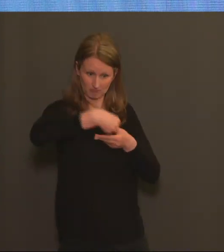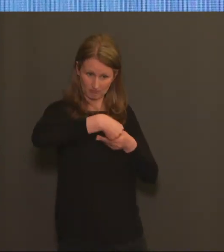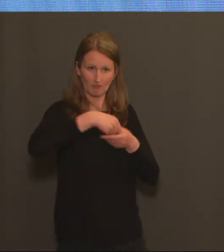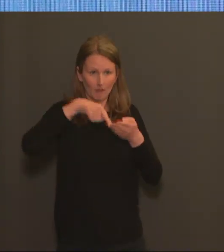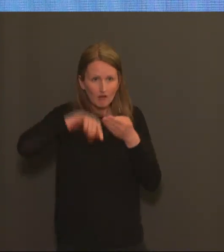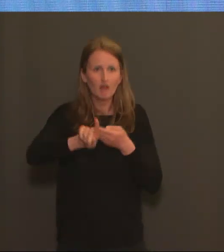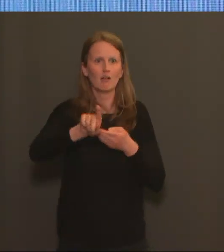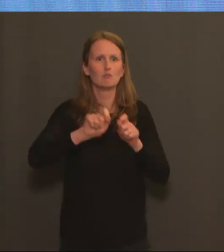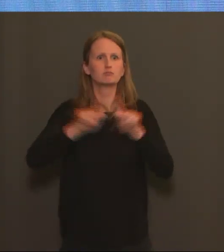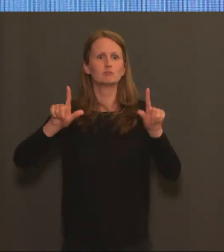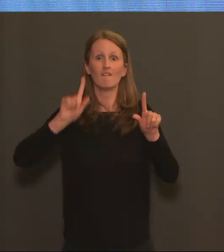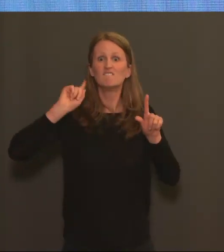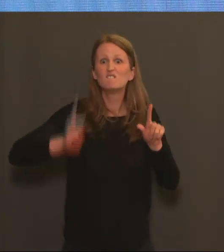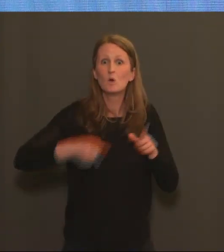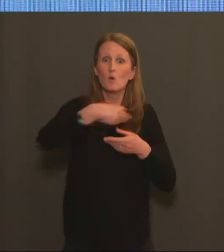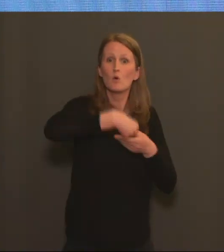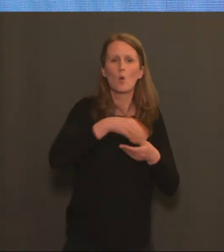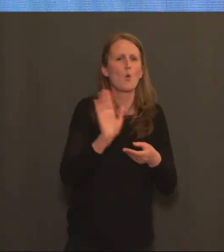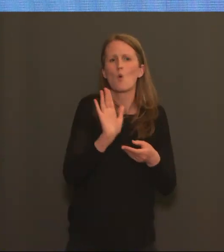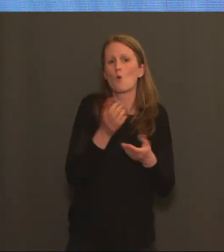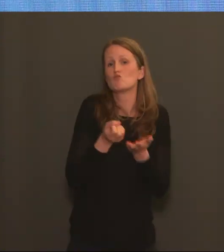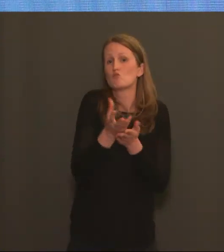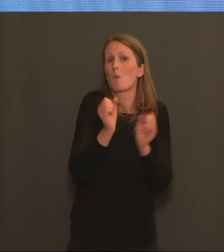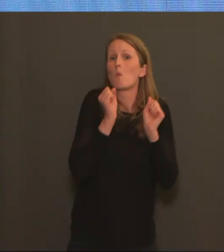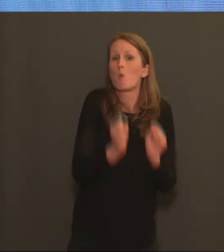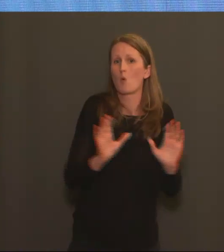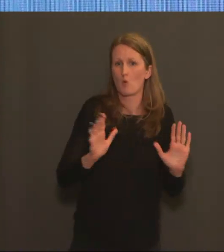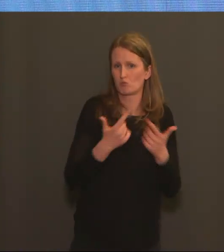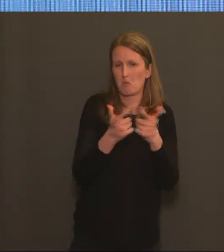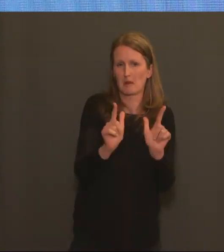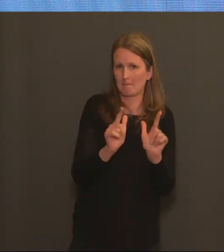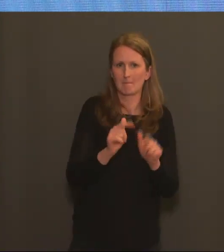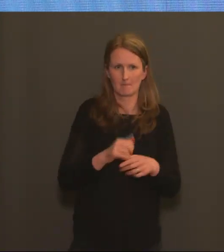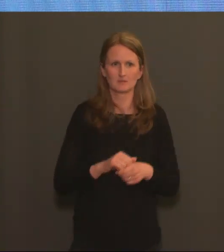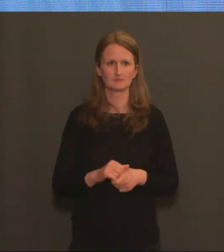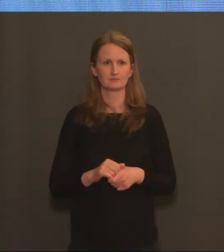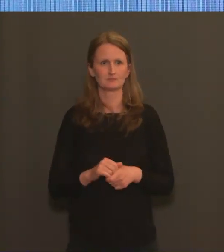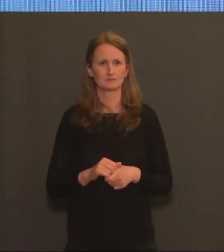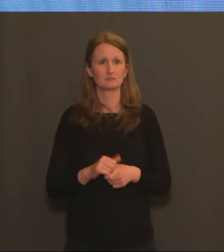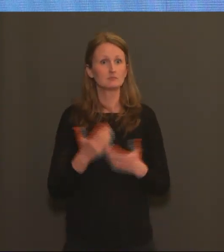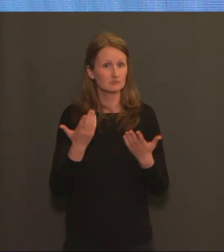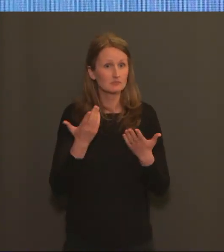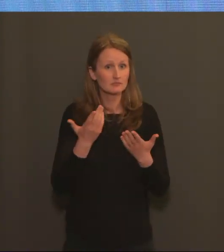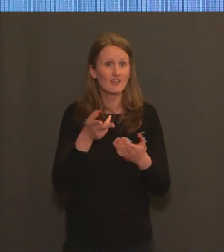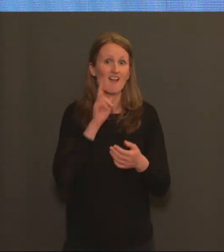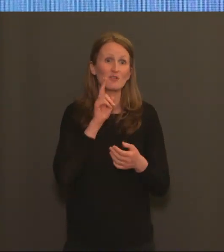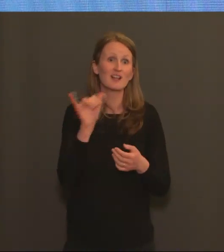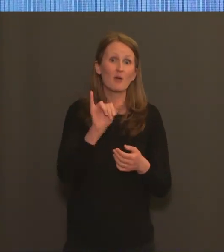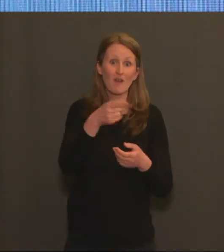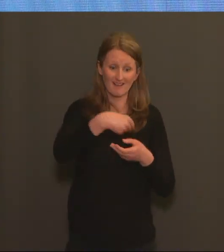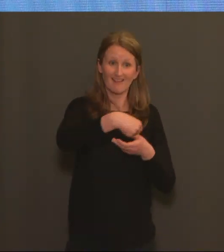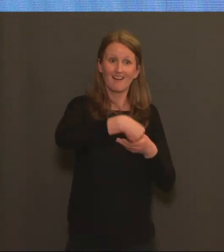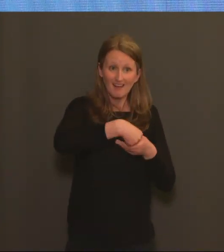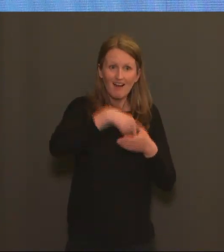obligatoire. Toutefois, si vous vous connectez avec votre carte d'identité électronique, vous pourrez toujours consulter